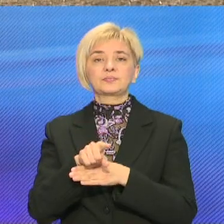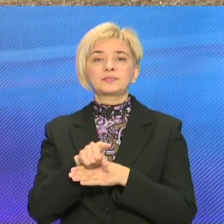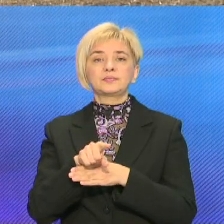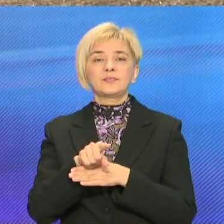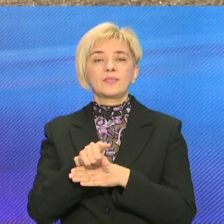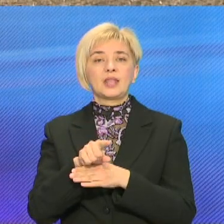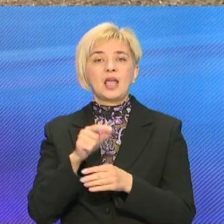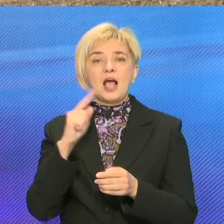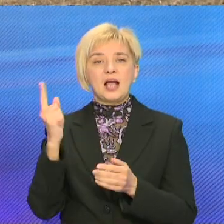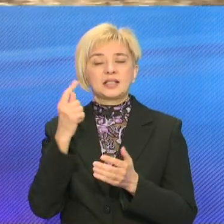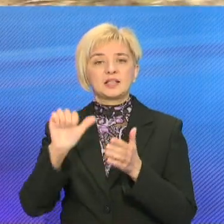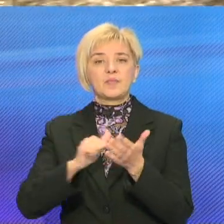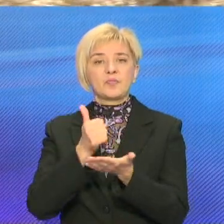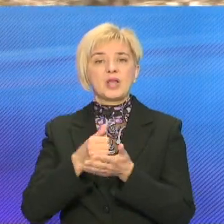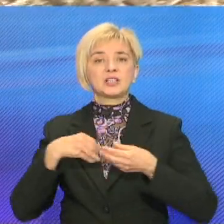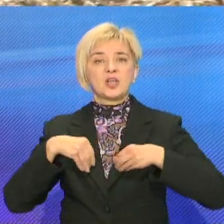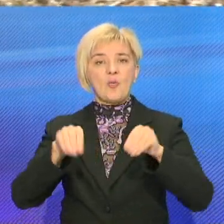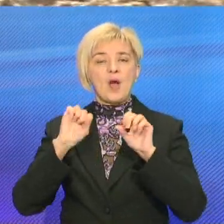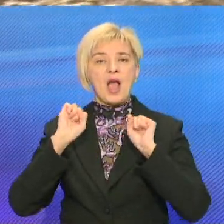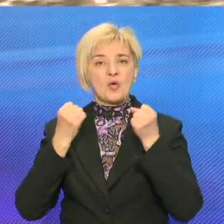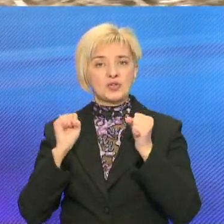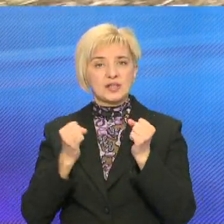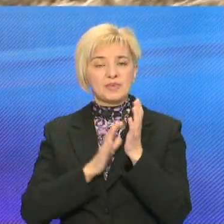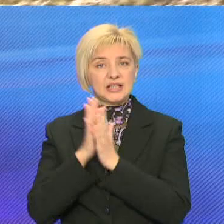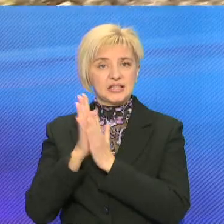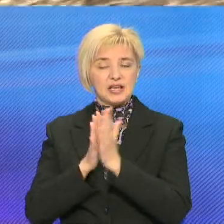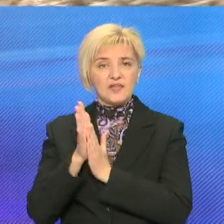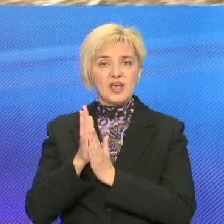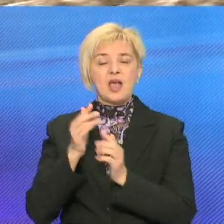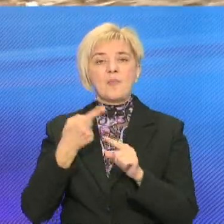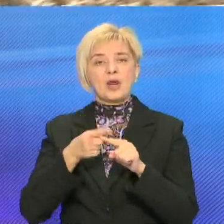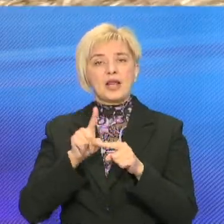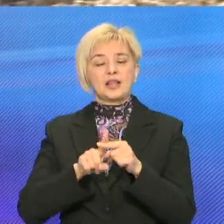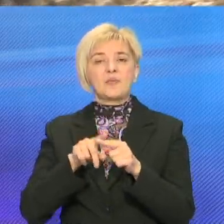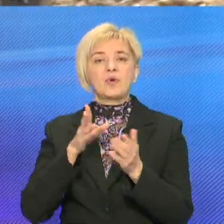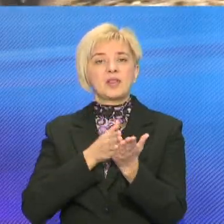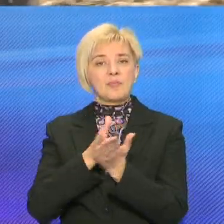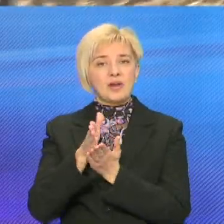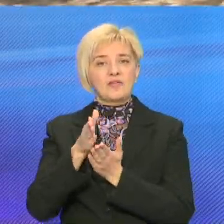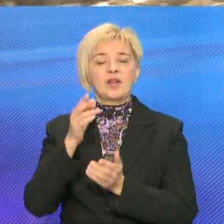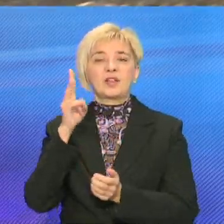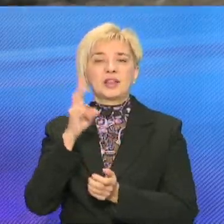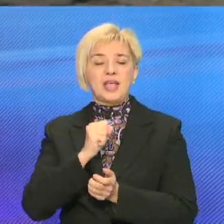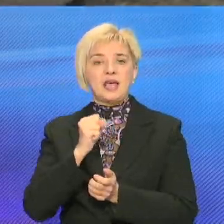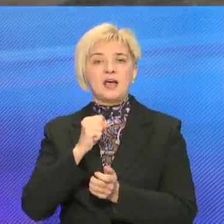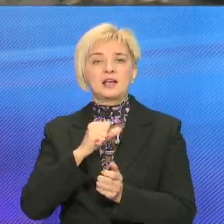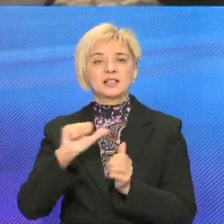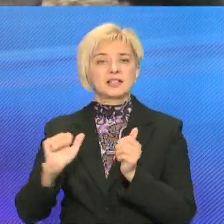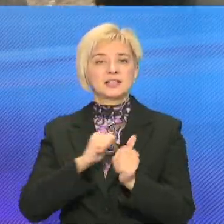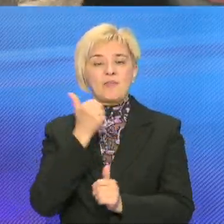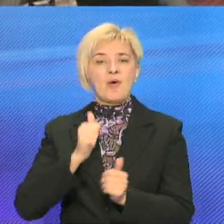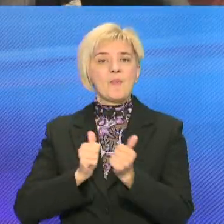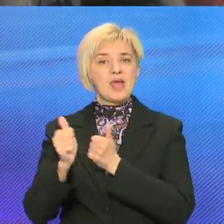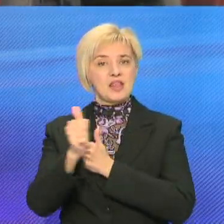приоритетов сяуба зимых зерневых. При этом ставка робится на самые передовые агрономичные технологии. У ведущих господарках района